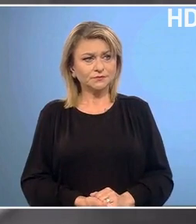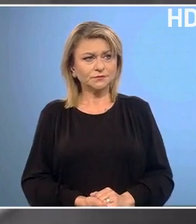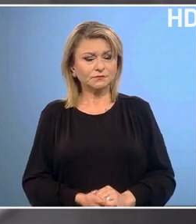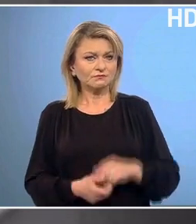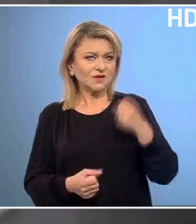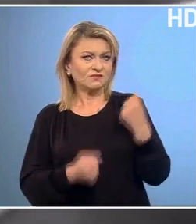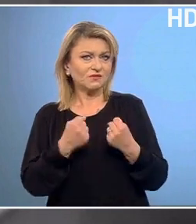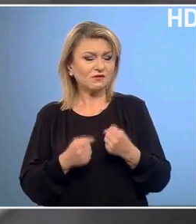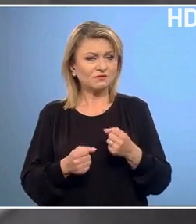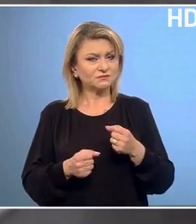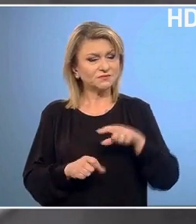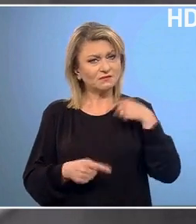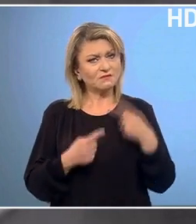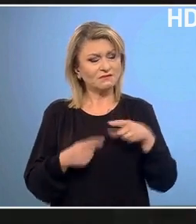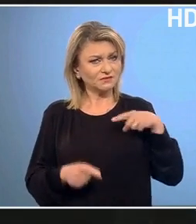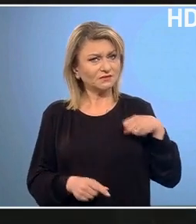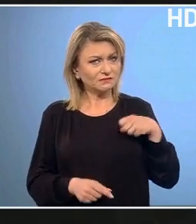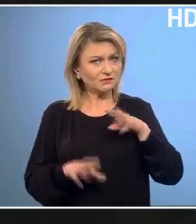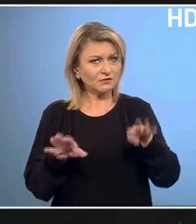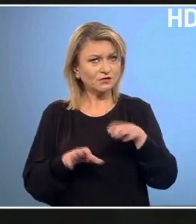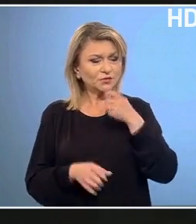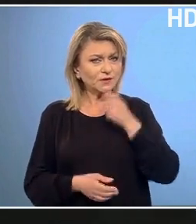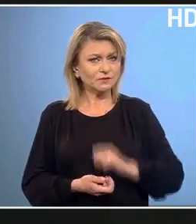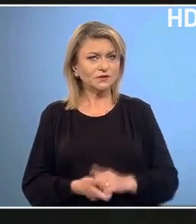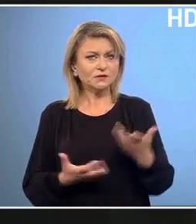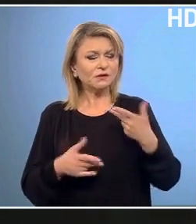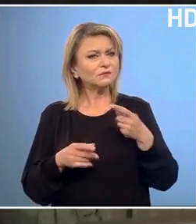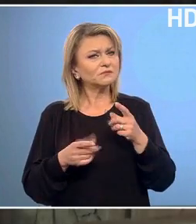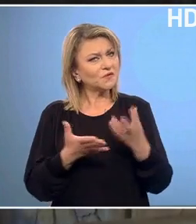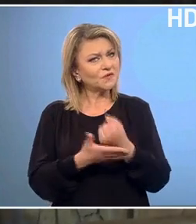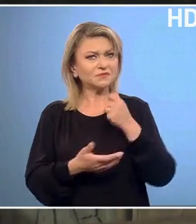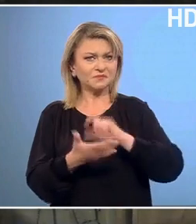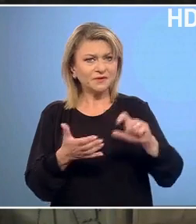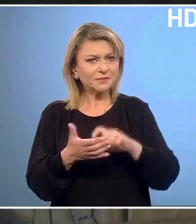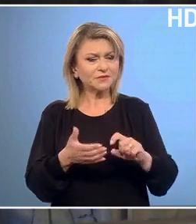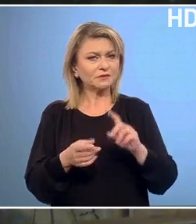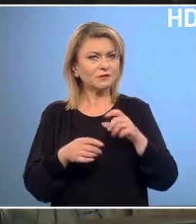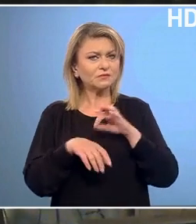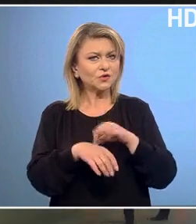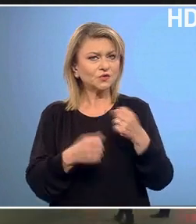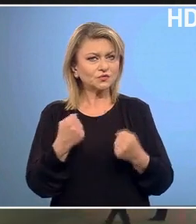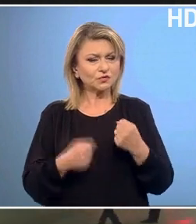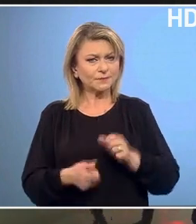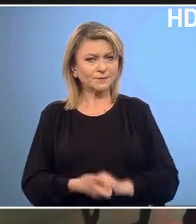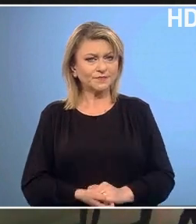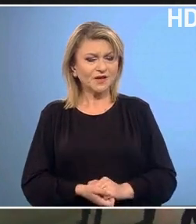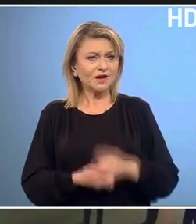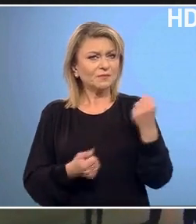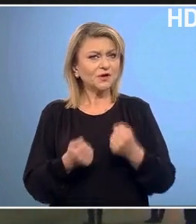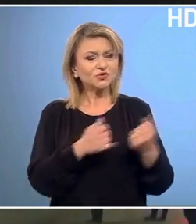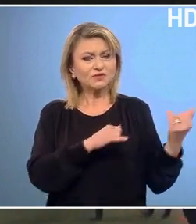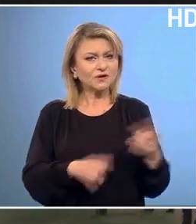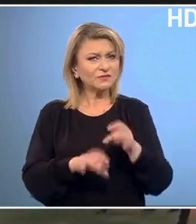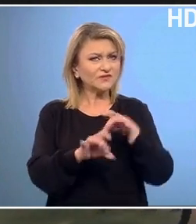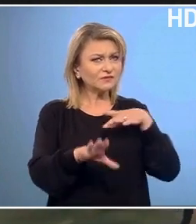La volanul mașinii s-ar fi aflat o tânără de 19 ani care tocmai ce luase permisul de conducere. Mașina venea cu viteză